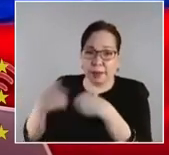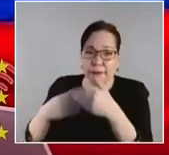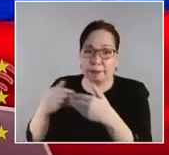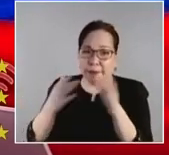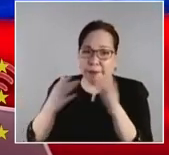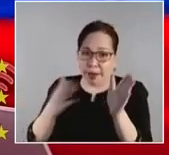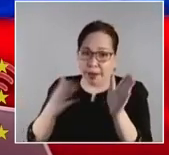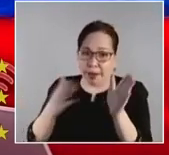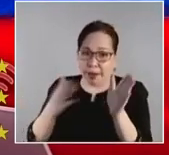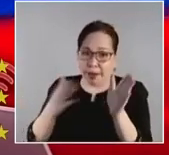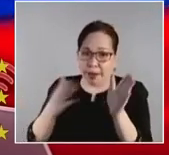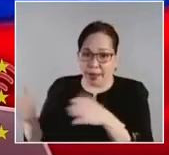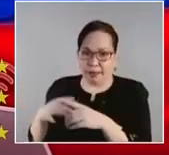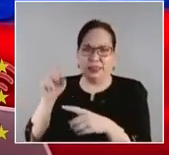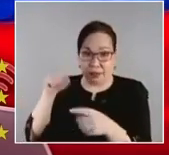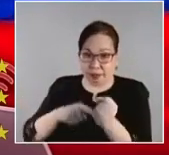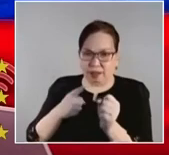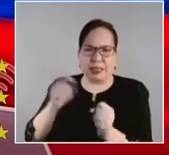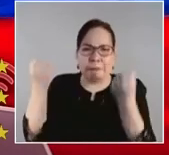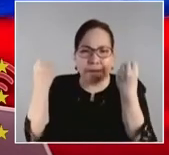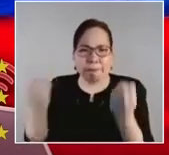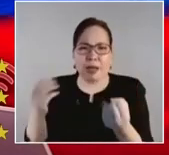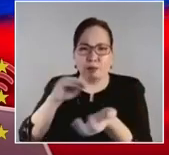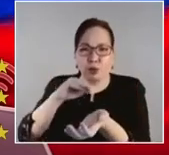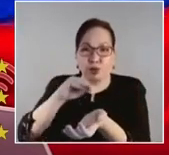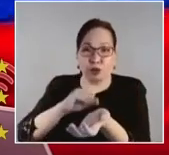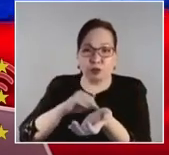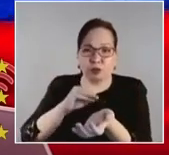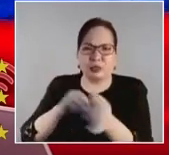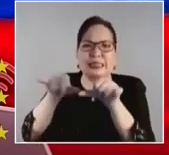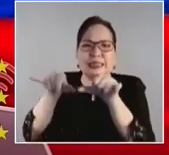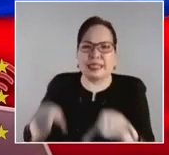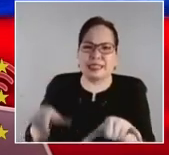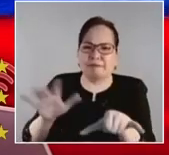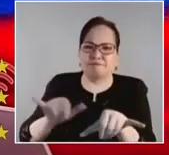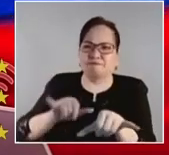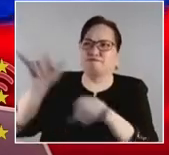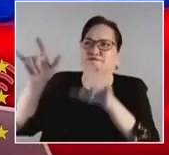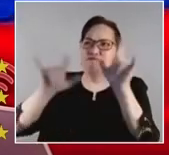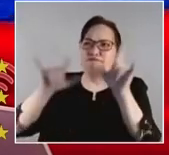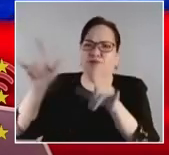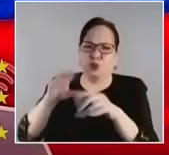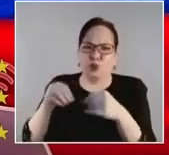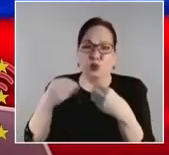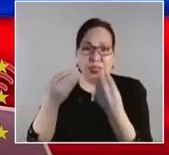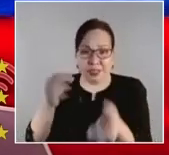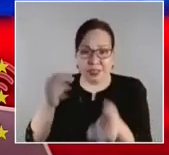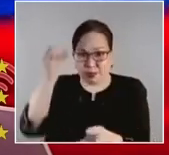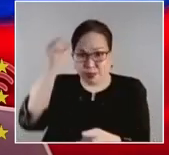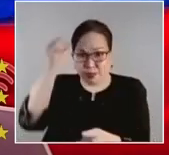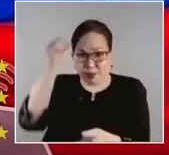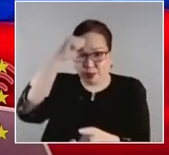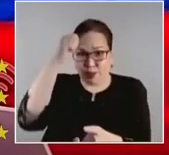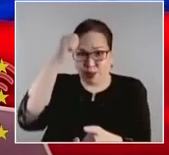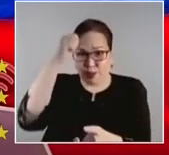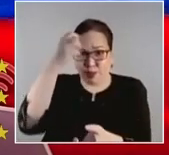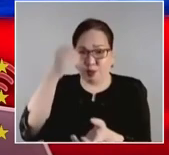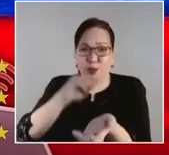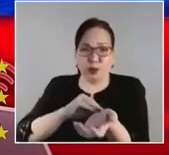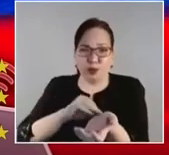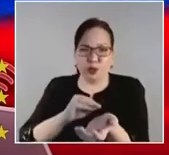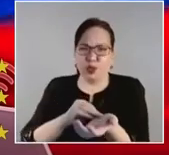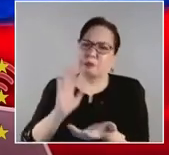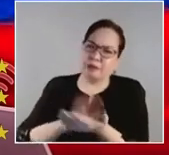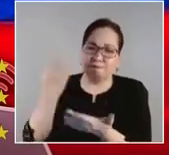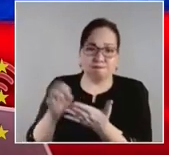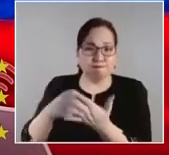them here. No? Healthcare workers. And how can we do that? We should provide scholarships. Mahal kasi magpa-doktor. Ako nga, anak ko,